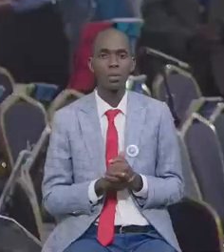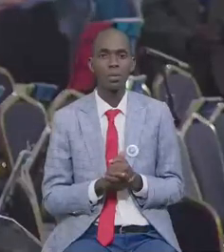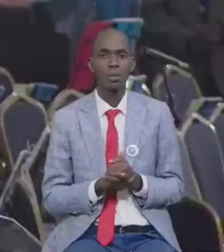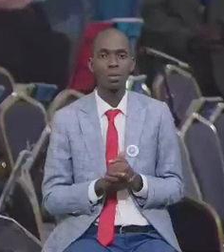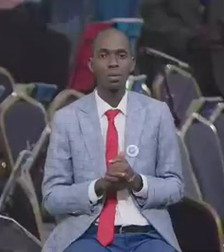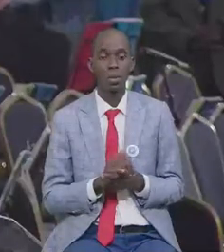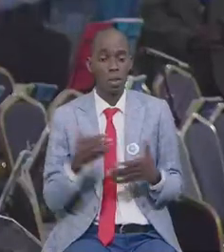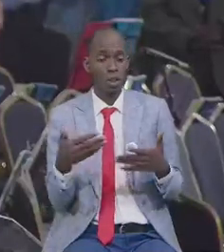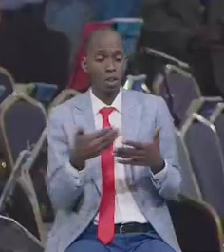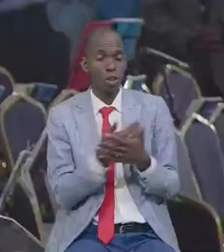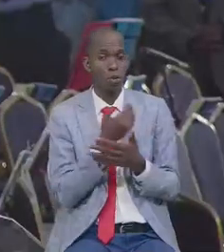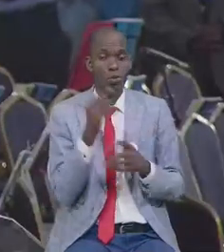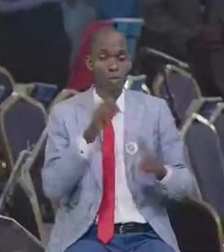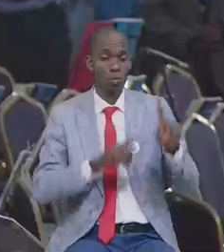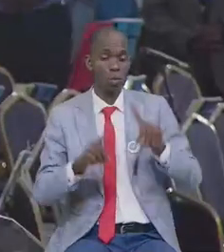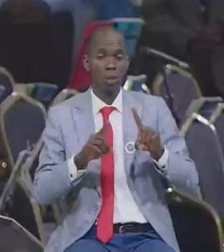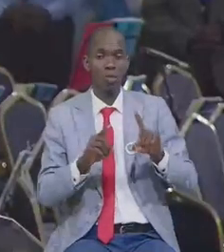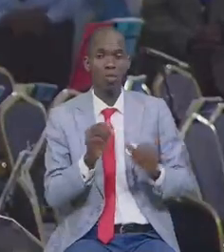Un nouveau chant.